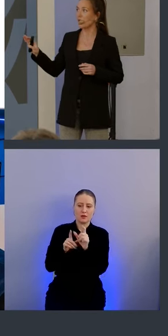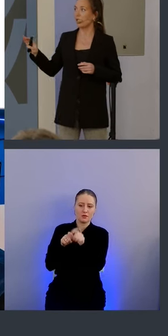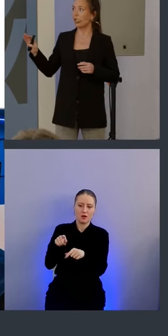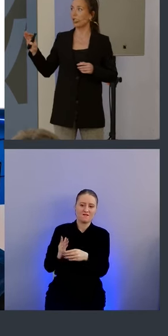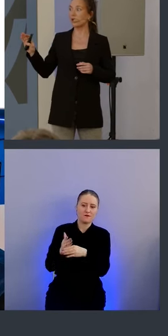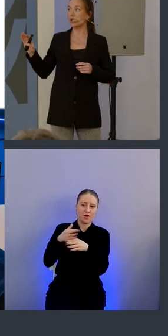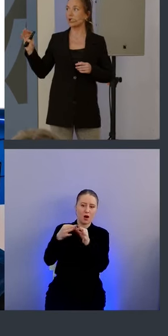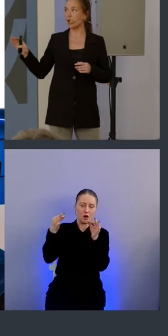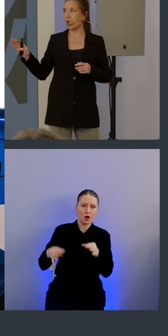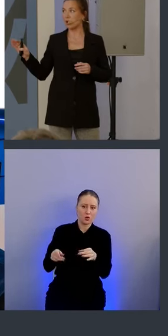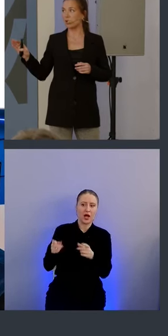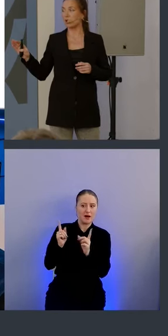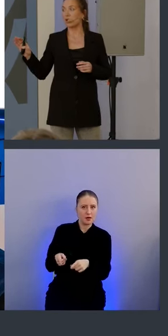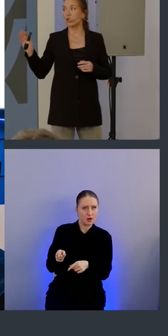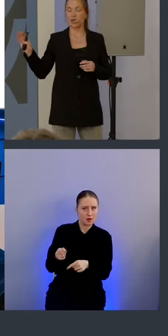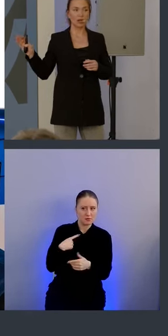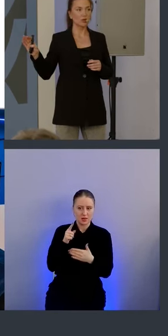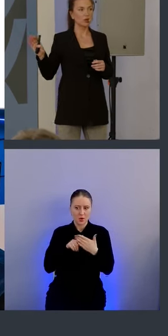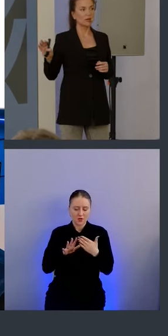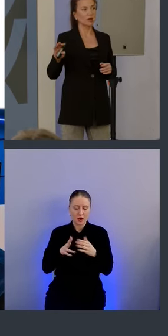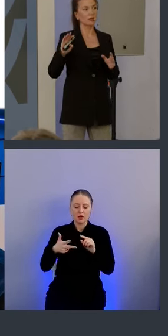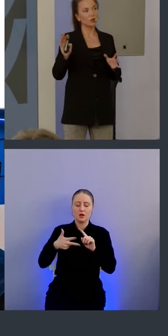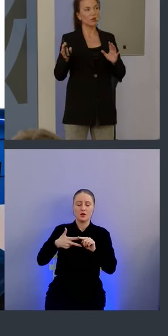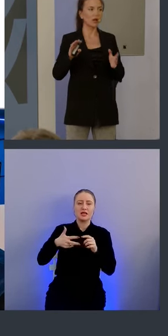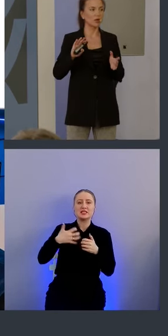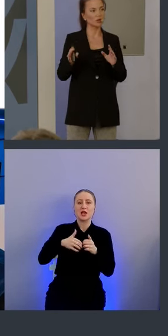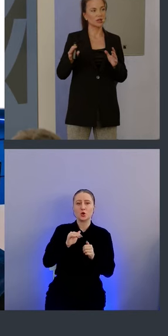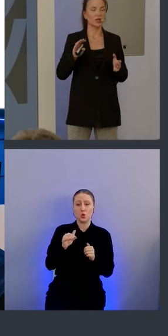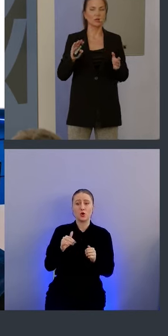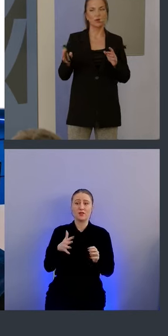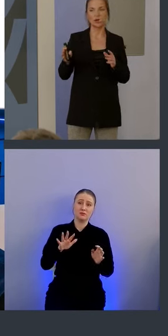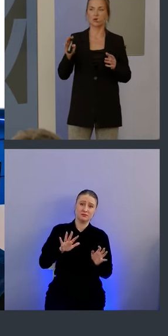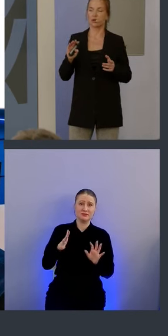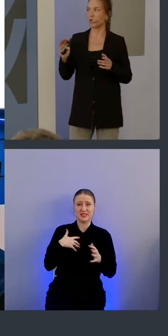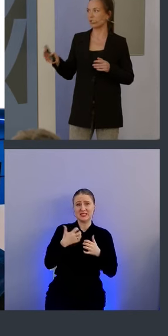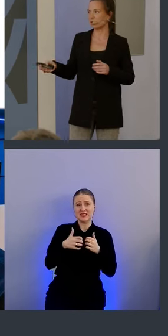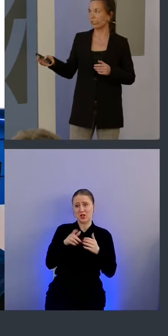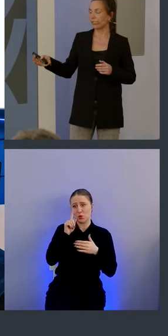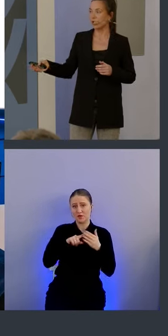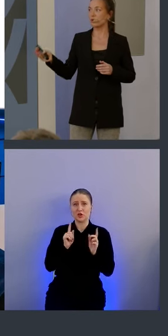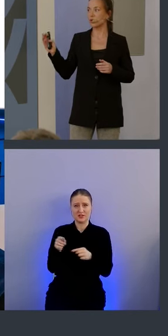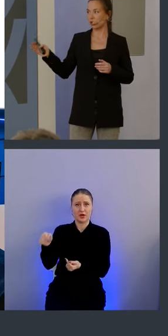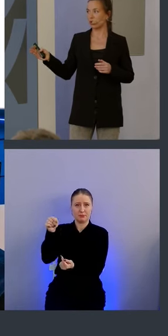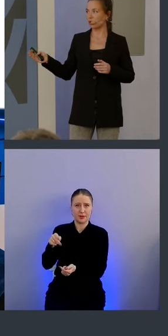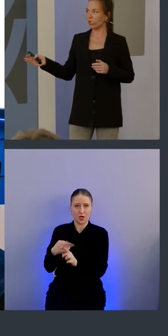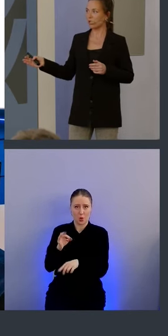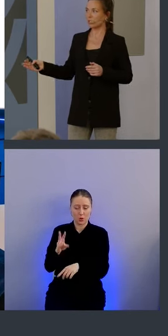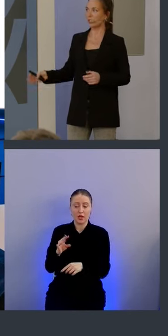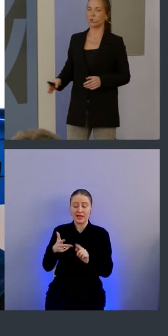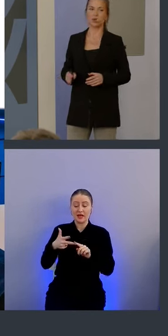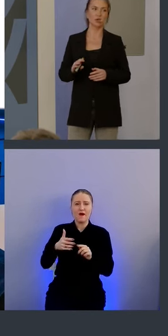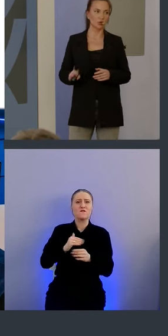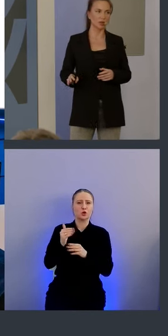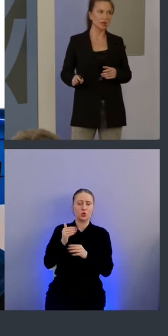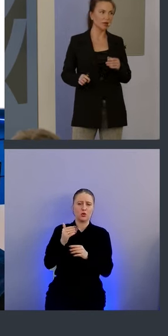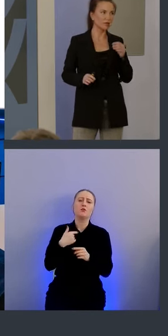аккаунт, является реальным. Средний уровень — ну, имеем какую-то среднюю уверенность, что да, это он. И высокий уровень — мы